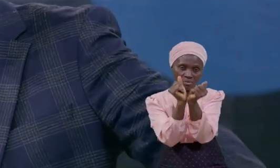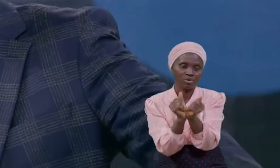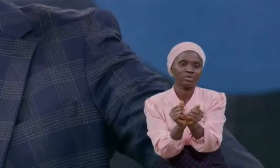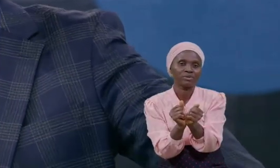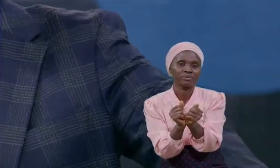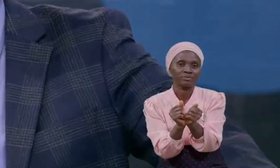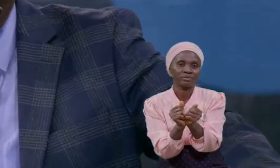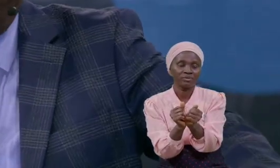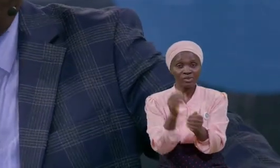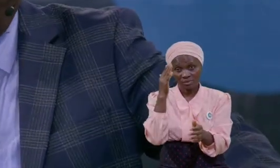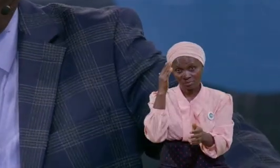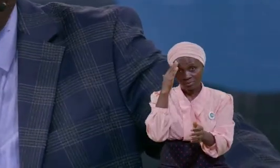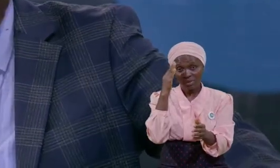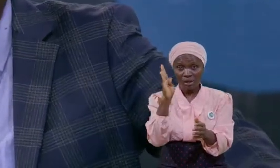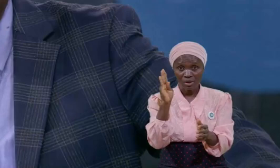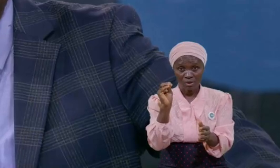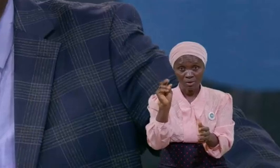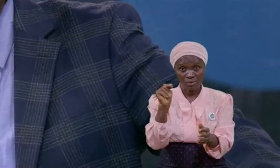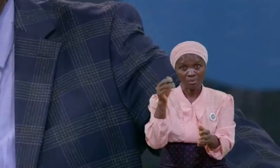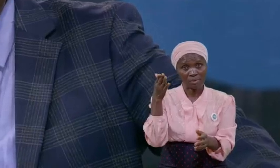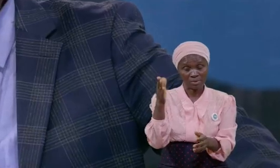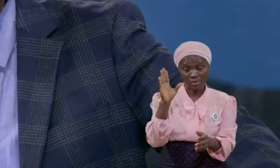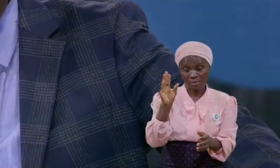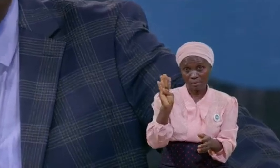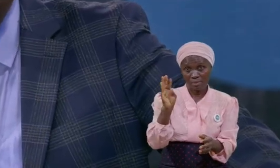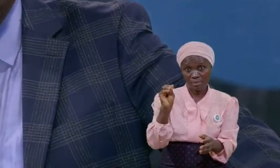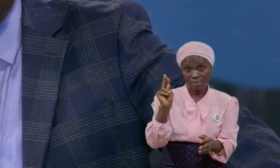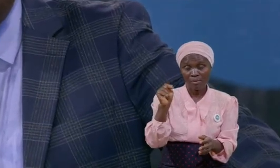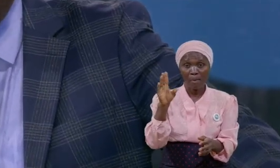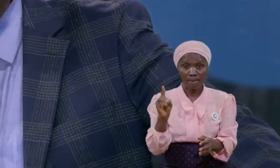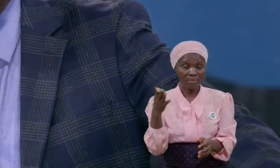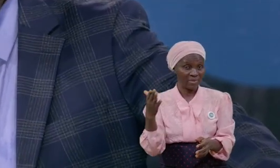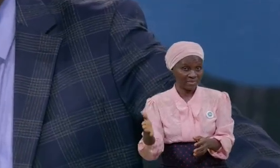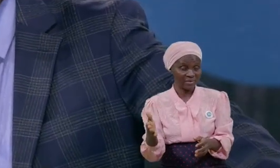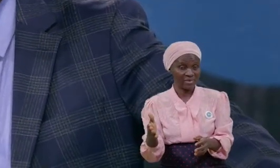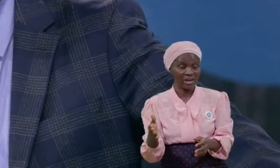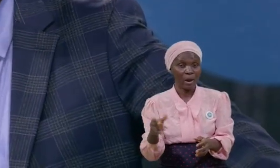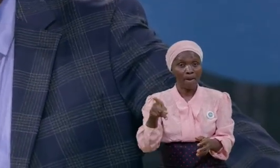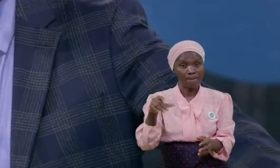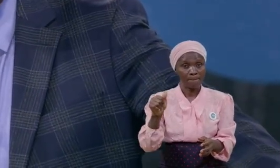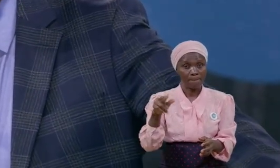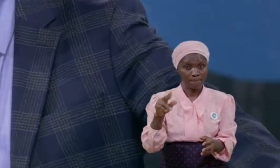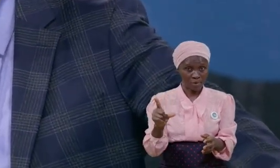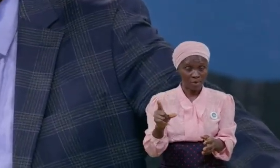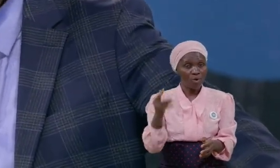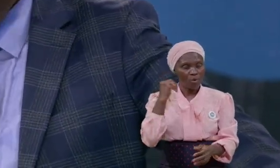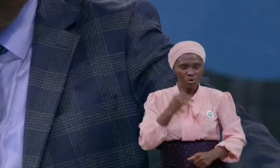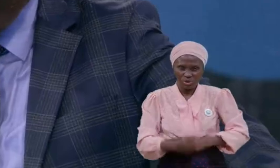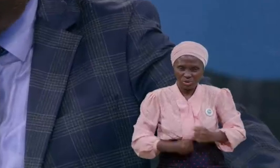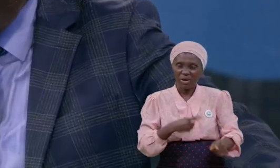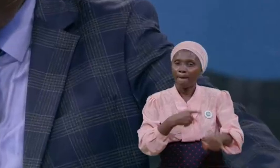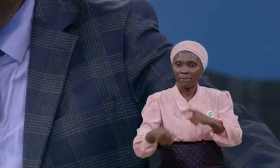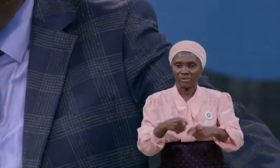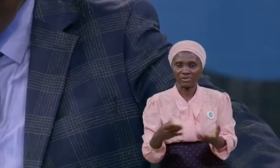persécution. Il disait, n'ayez pas peur que vous allez souffrir de la même manière que moi, des mêmes chaînes. Moi, je suis un